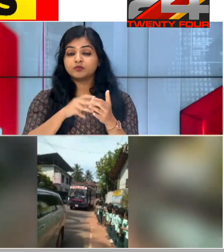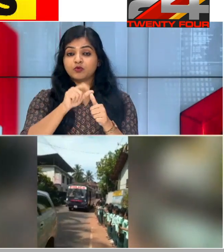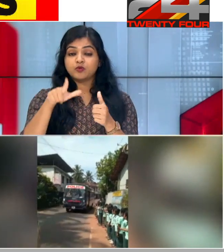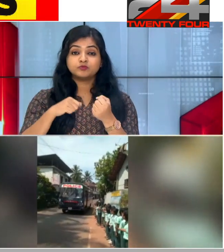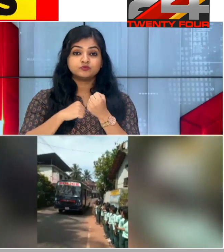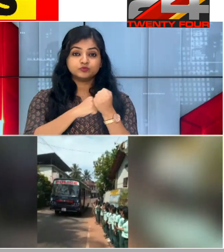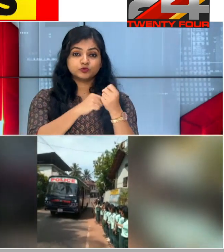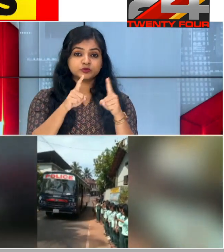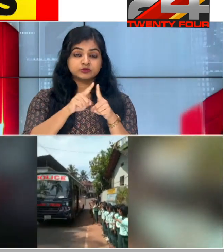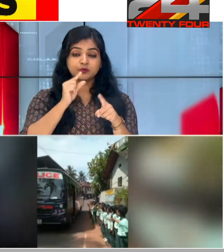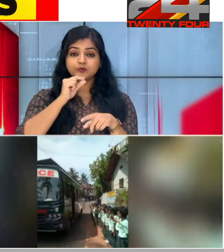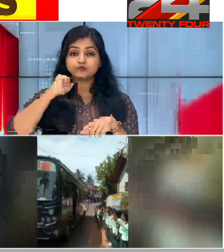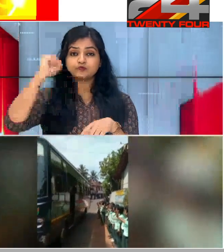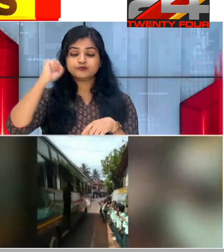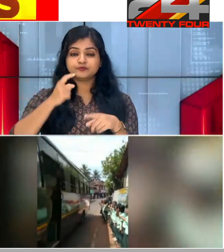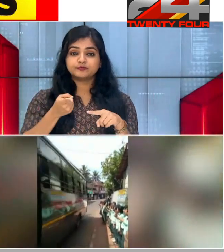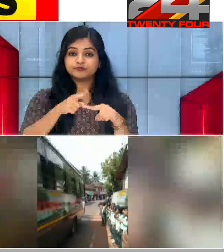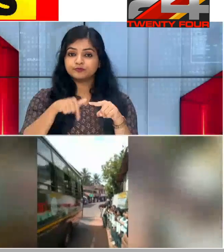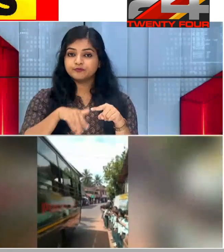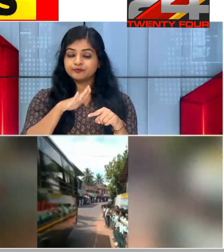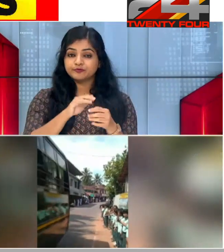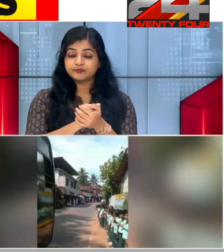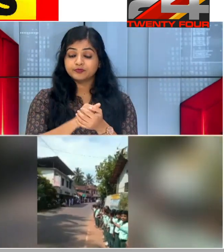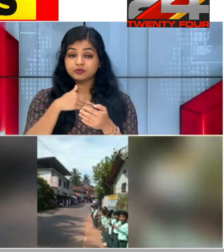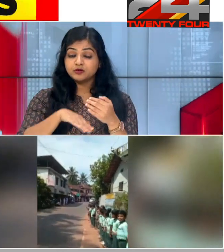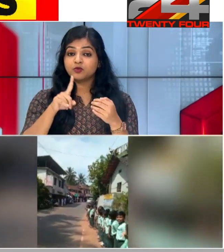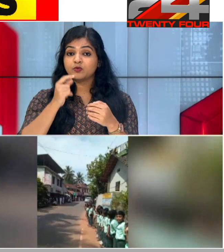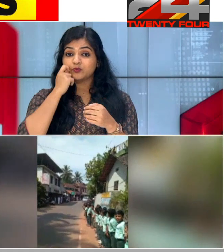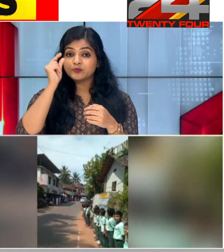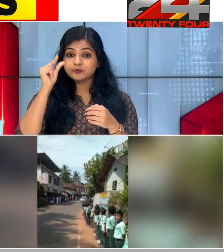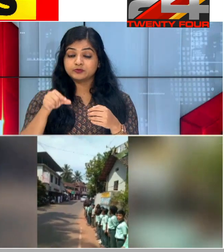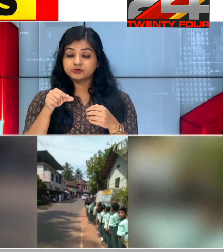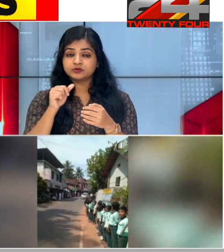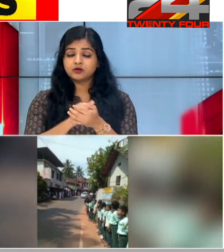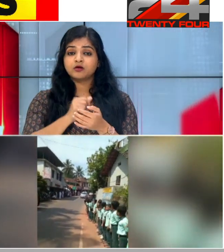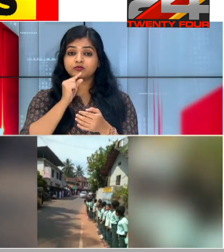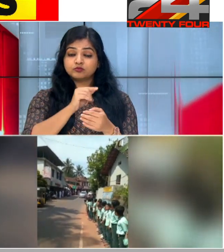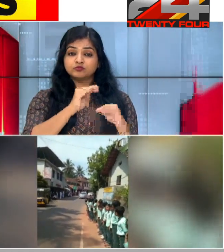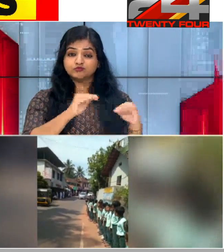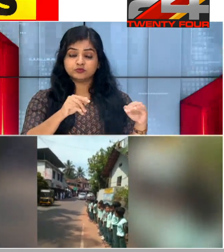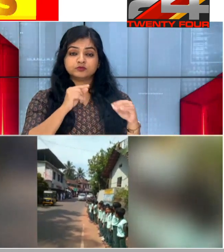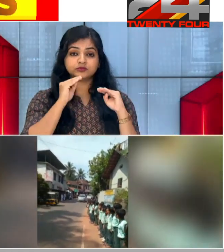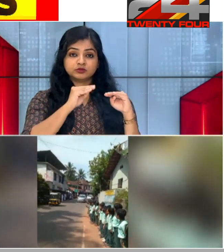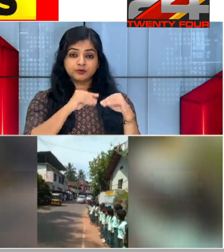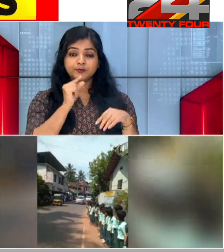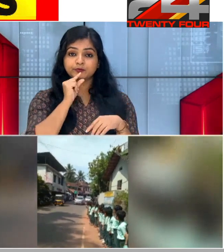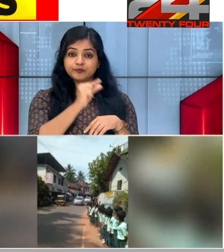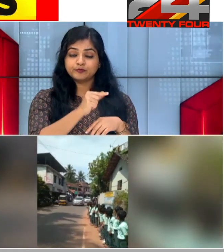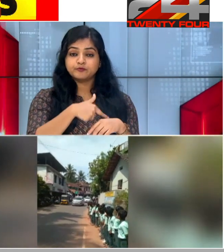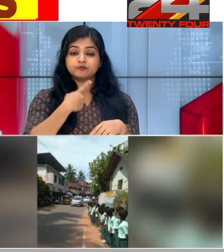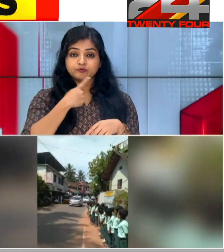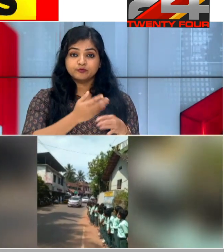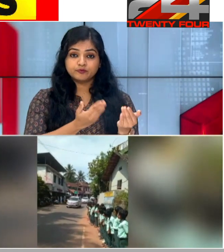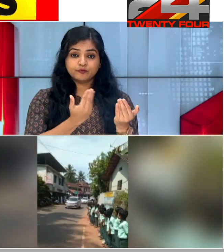അനുകൂലമായ രീതിയിൽ മുദ്രാവാക്യം മുഴക്കുന്നത്. ഇതിനിടയിൽ ഒരാൾ ഈ മുദ്രാവാക്യം വിളിക്കാനായി കുട്ടികളോട് ആവശ്യപ്പെടുന്നതും